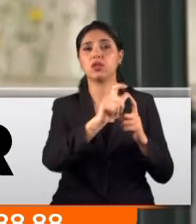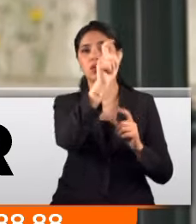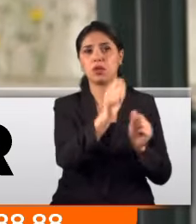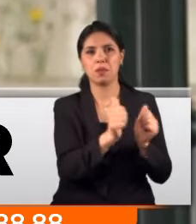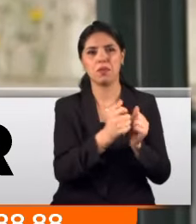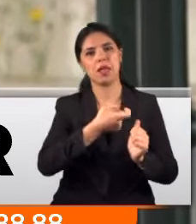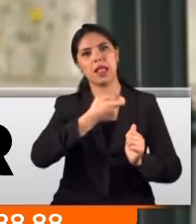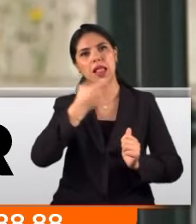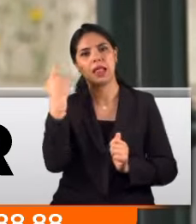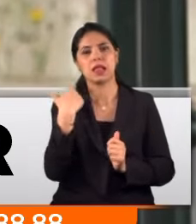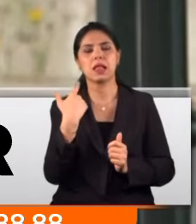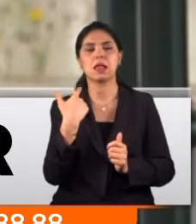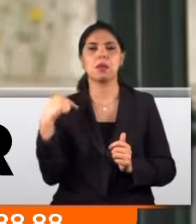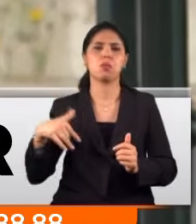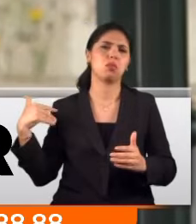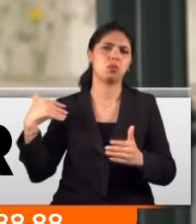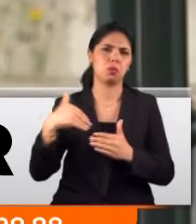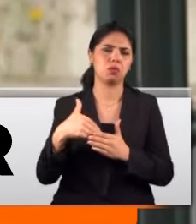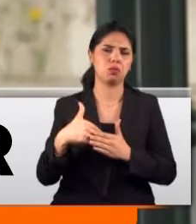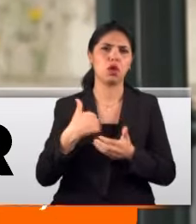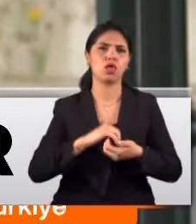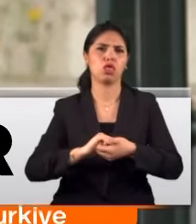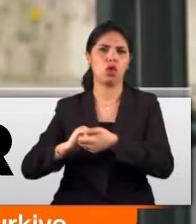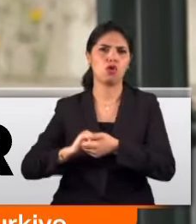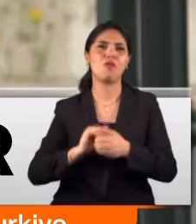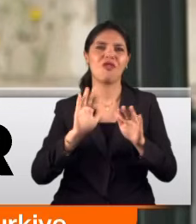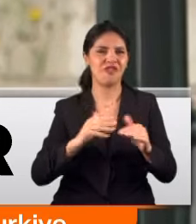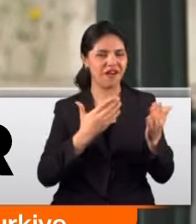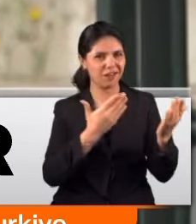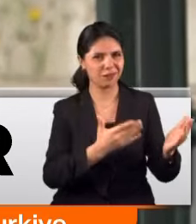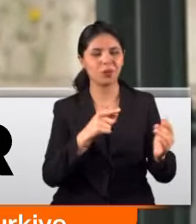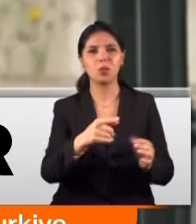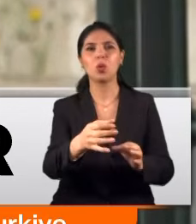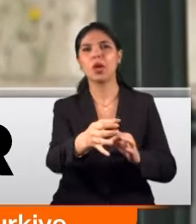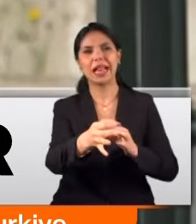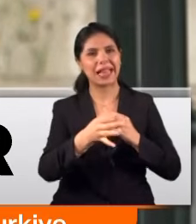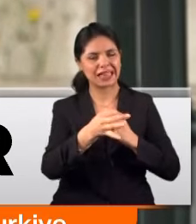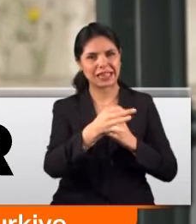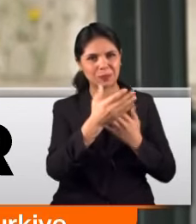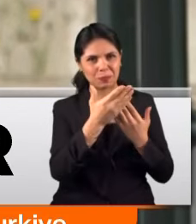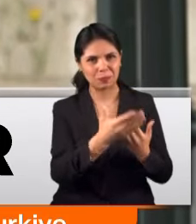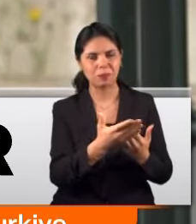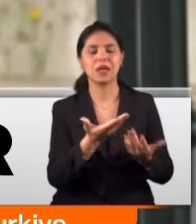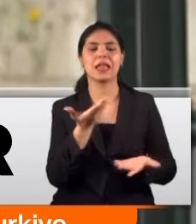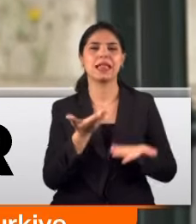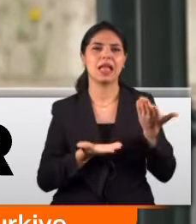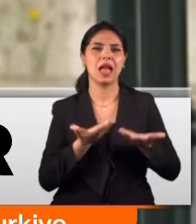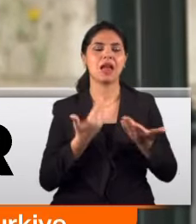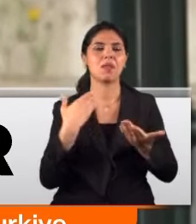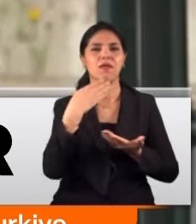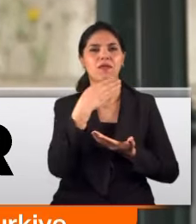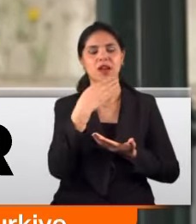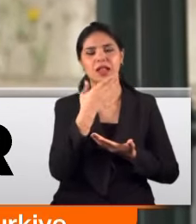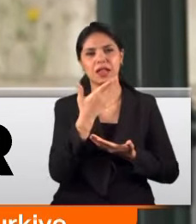bizim geçmişten bugüne olan dostluklarımız var. Bu ilişkileri değerlendirme